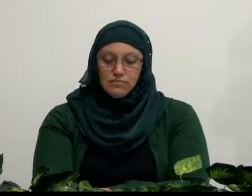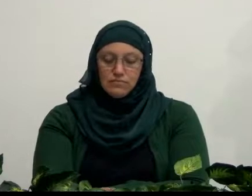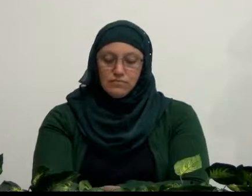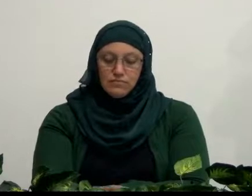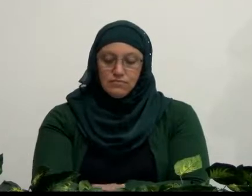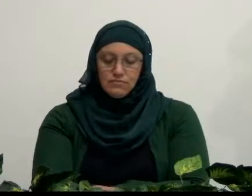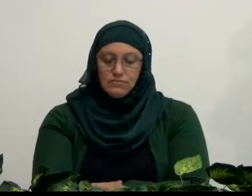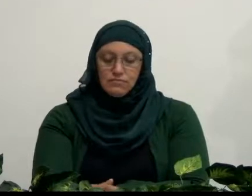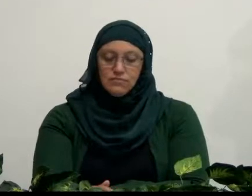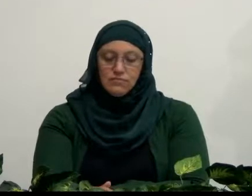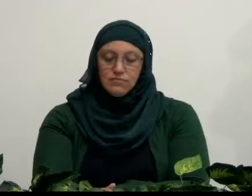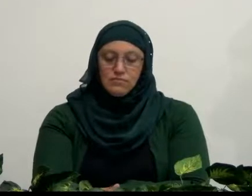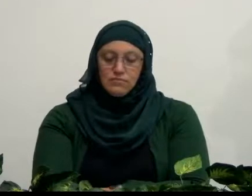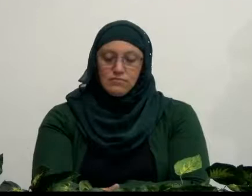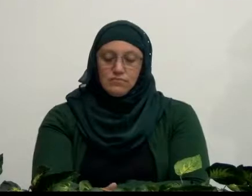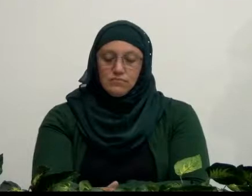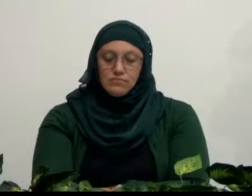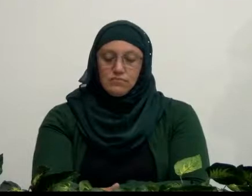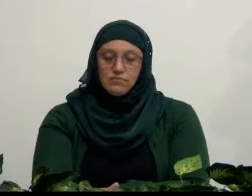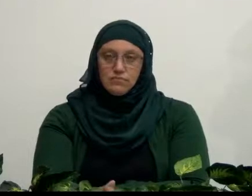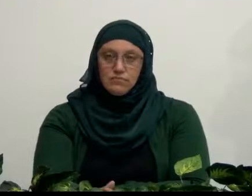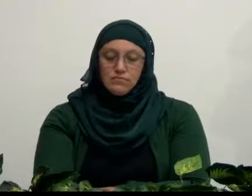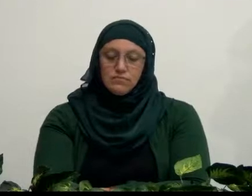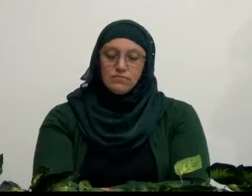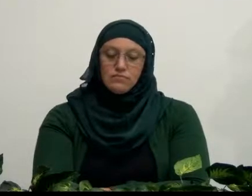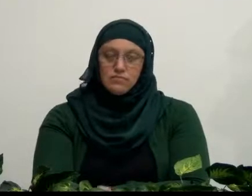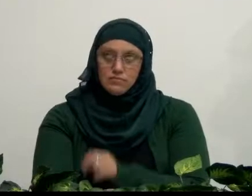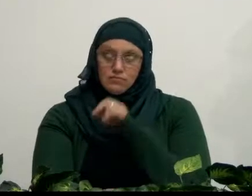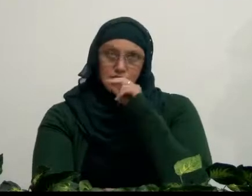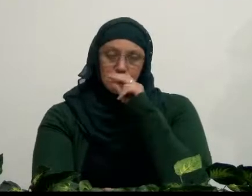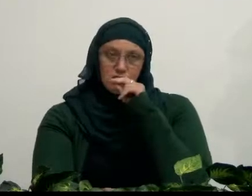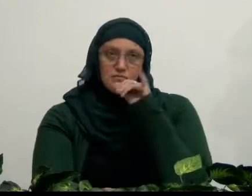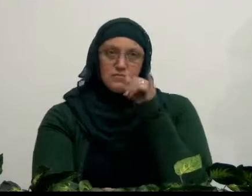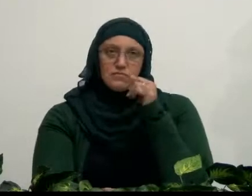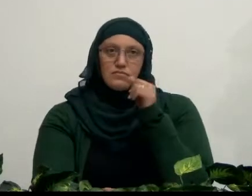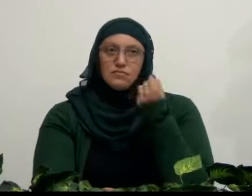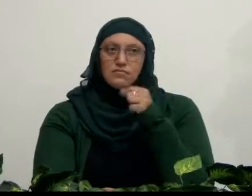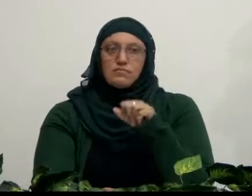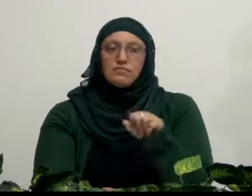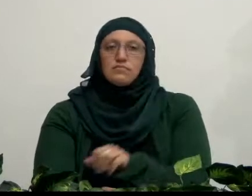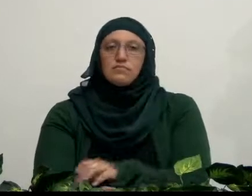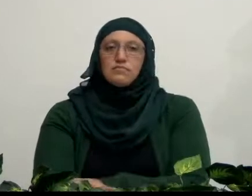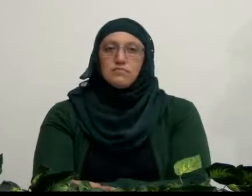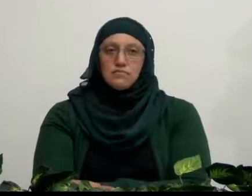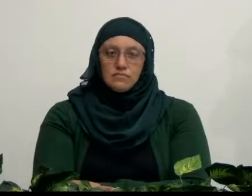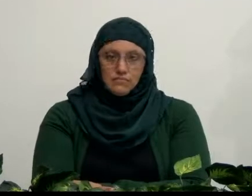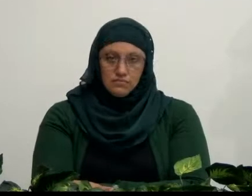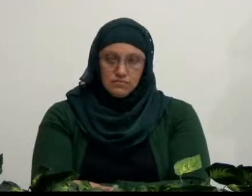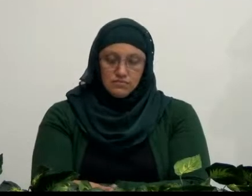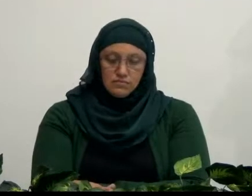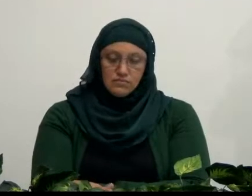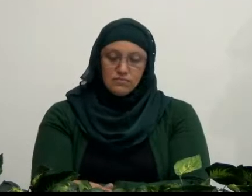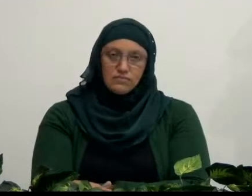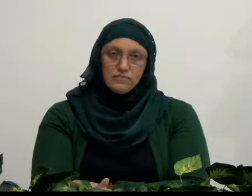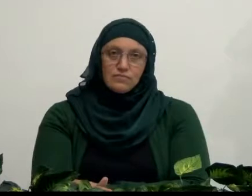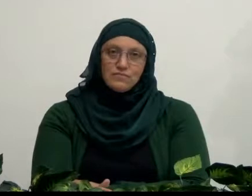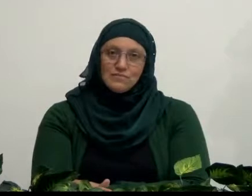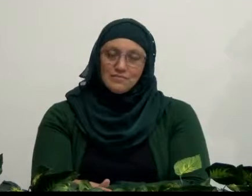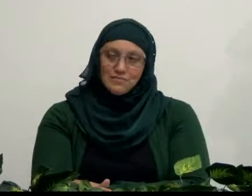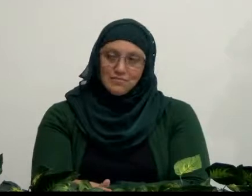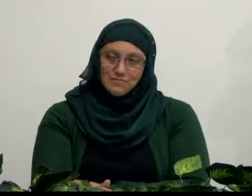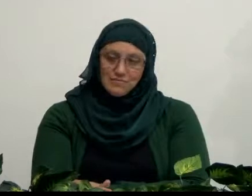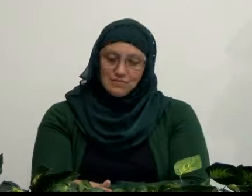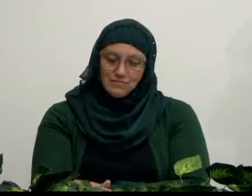مست علی گل آدم به سرشتند و به پیمان زدن همه با اسم